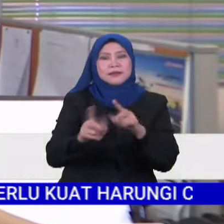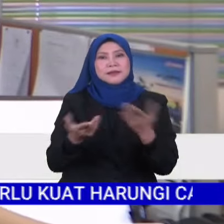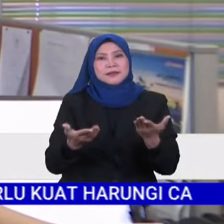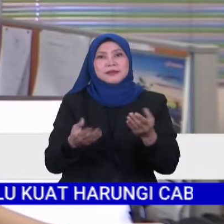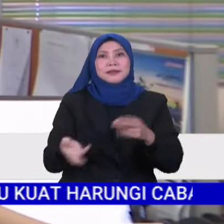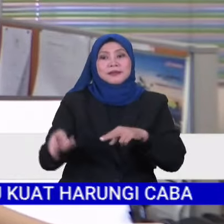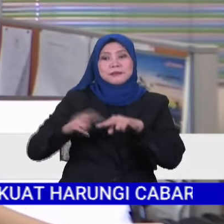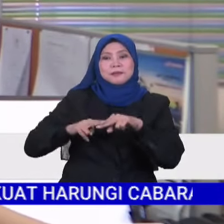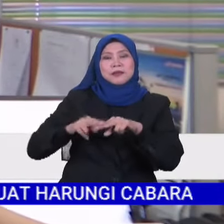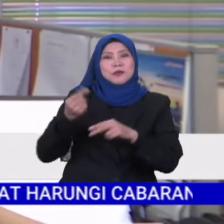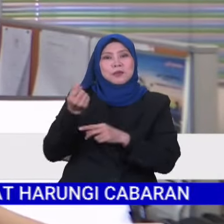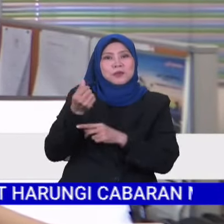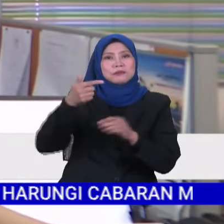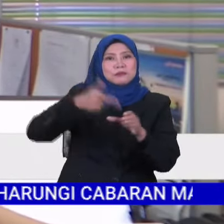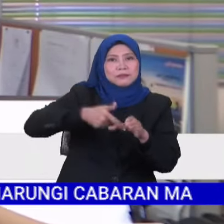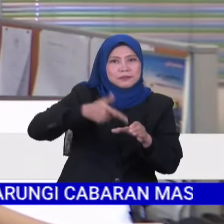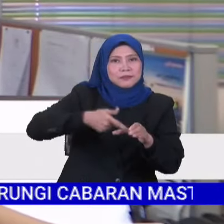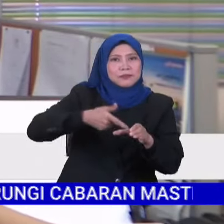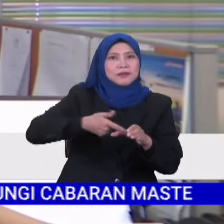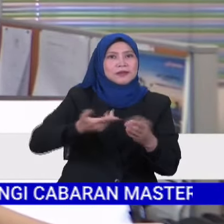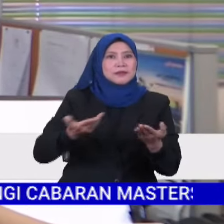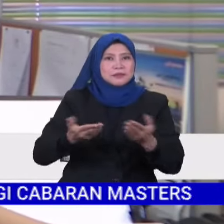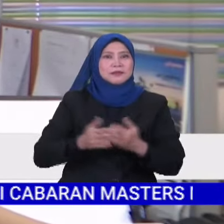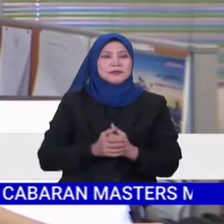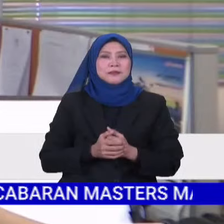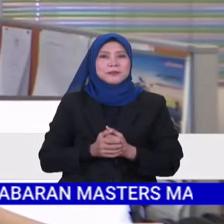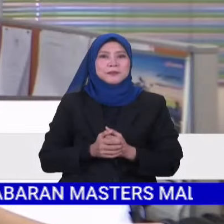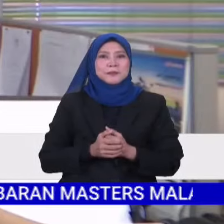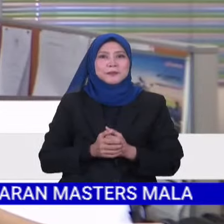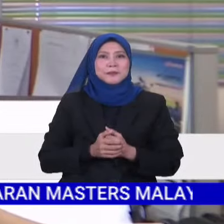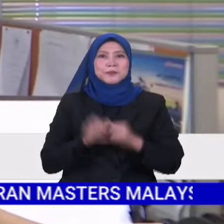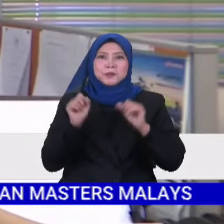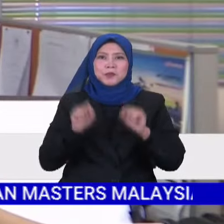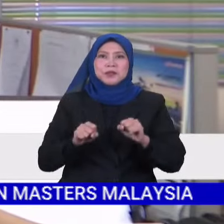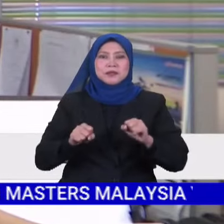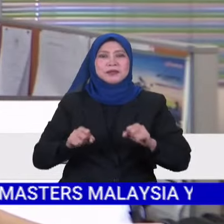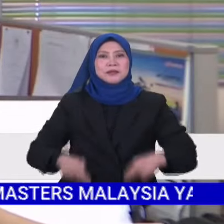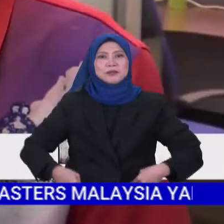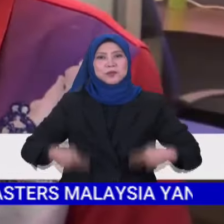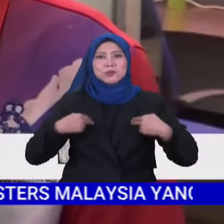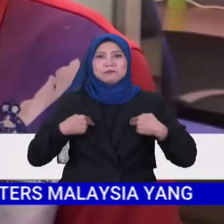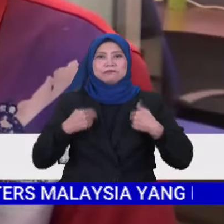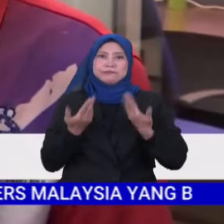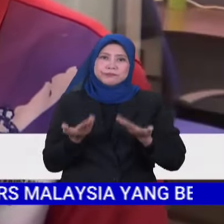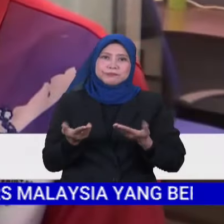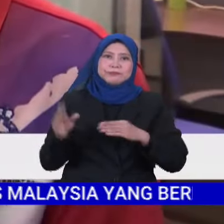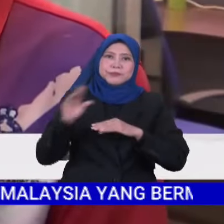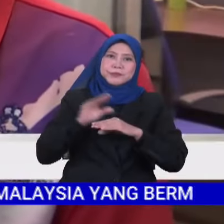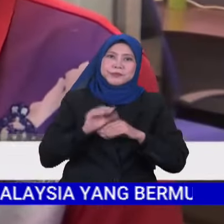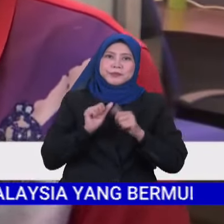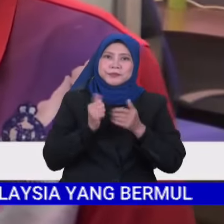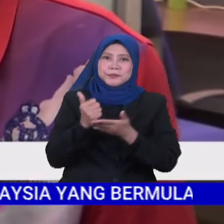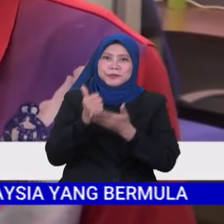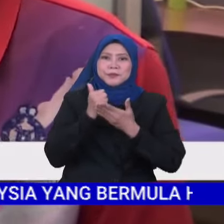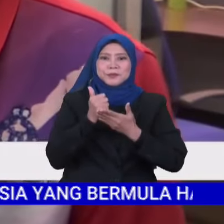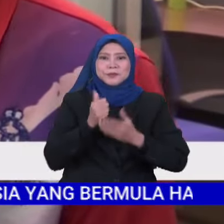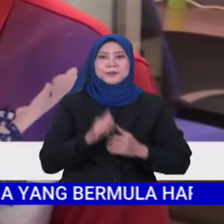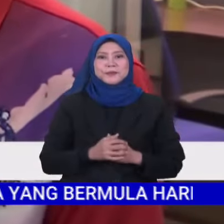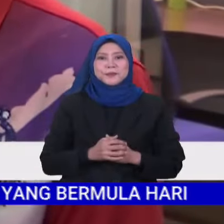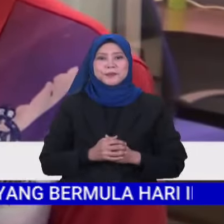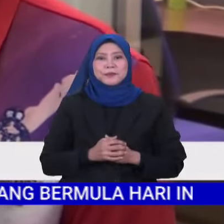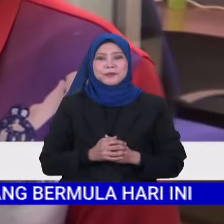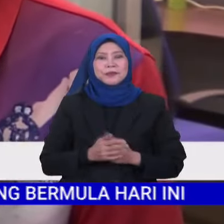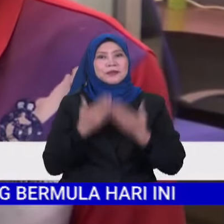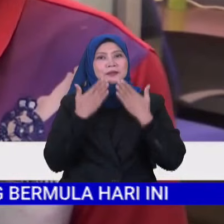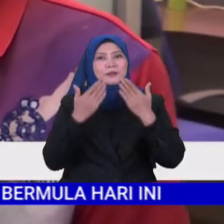keuangan untuk isi minyak begitu dapat tampung kehidupan kita Allah cuma sippp ada kerjaan sudah